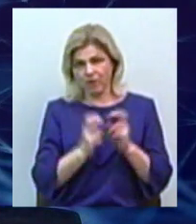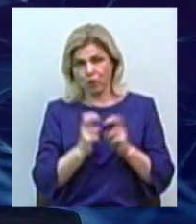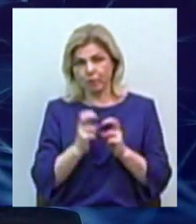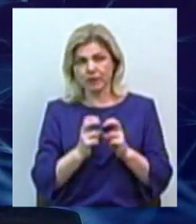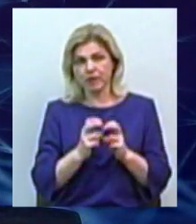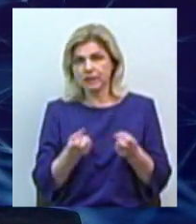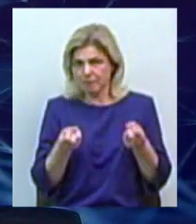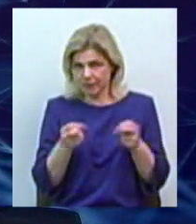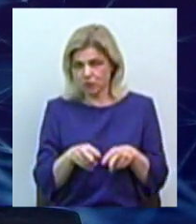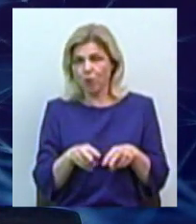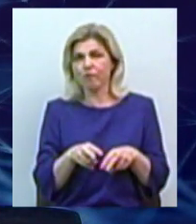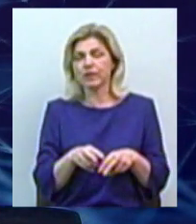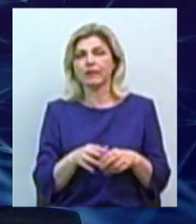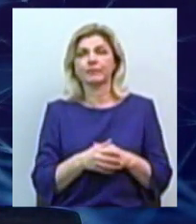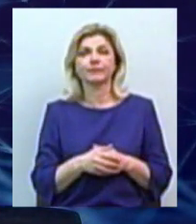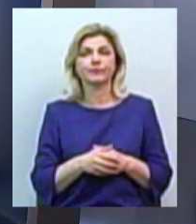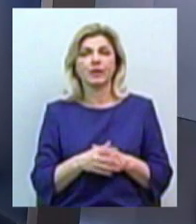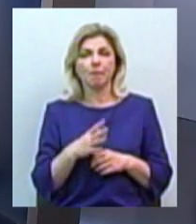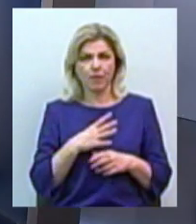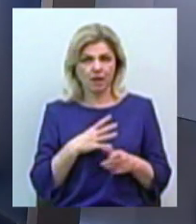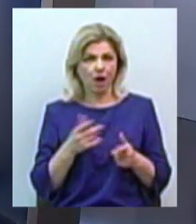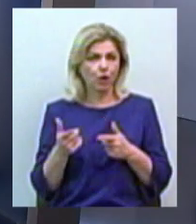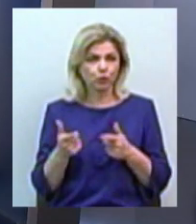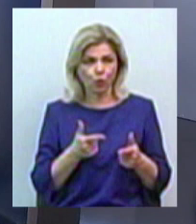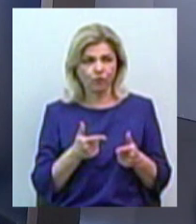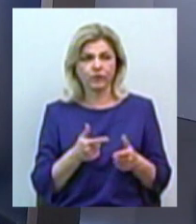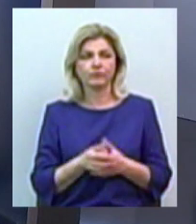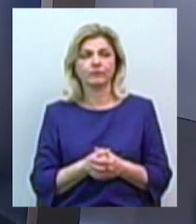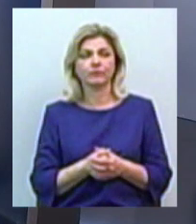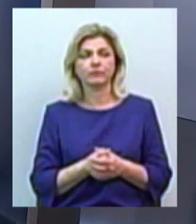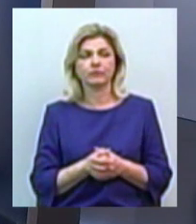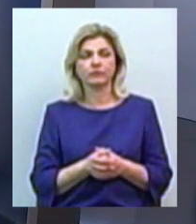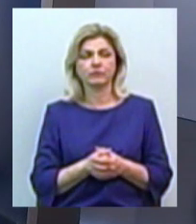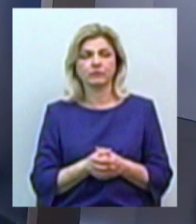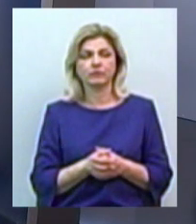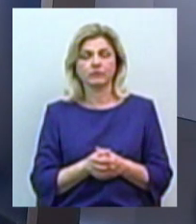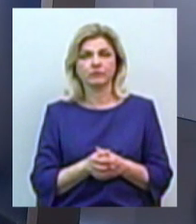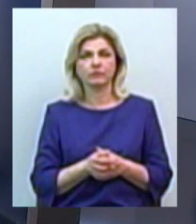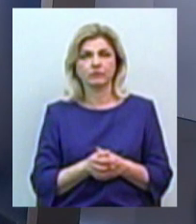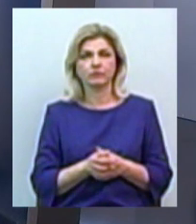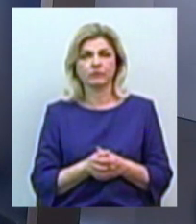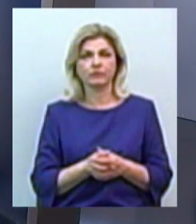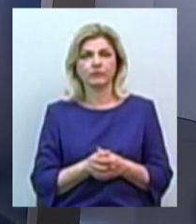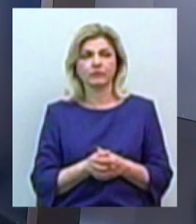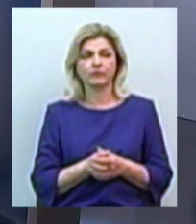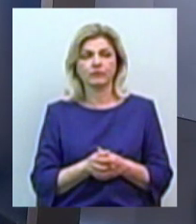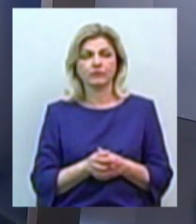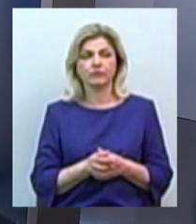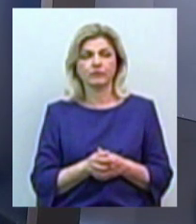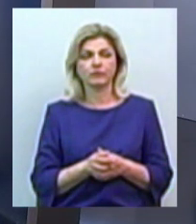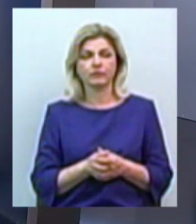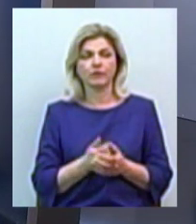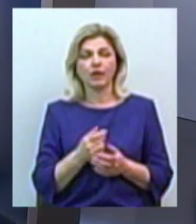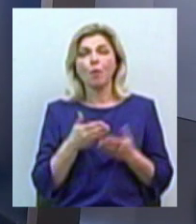діяльності. До того ж спеціалізований. Він був принаймні готовий перевантажувати. До того ж високоліквідний. До того ж той, який